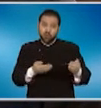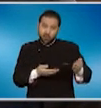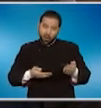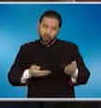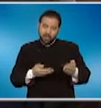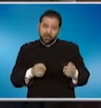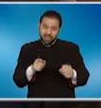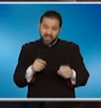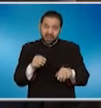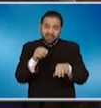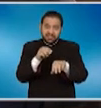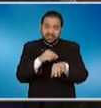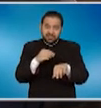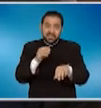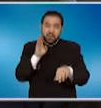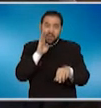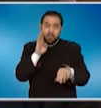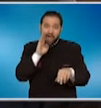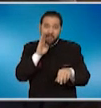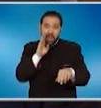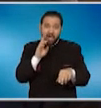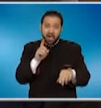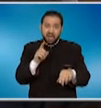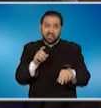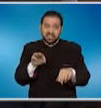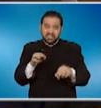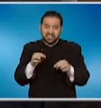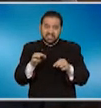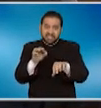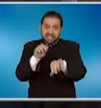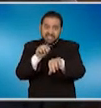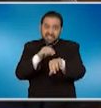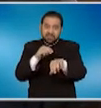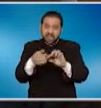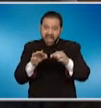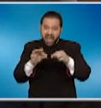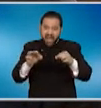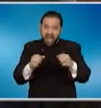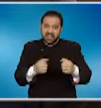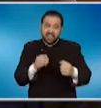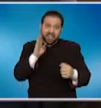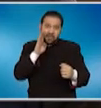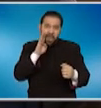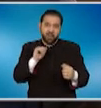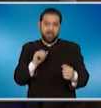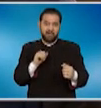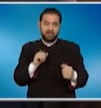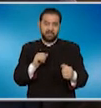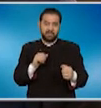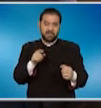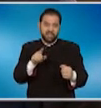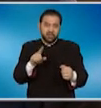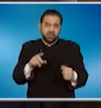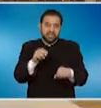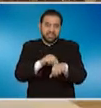existențial este legat de persoana mamei, nu de propria lui persoană. Și Dumnezeu nu întâmplător a lăsat acest mod de cunoaștere ca să vină în dimineața